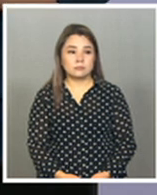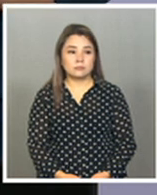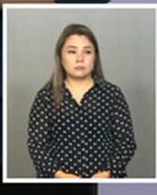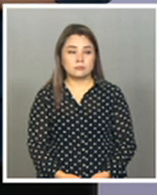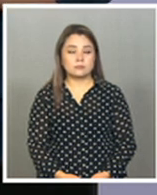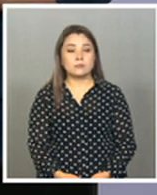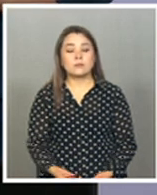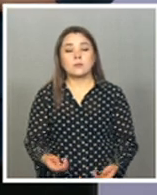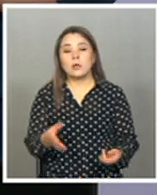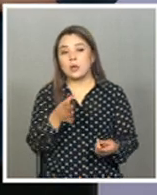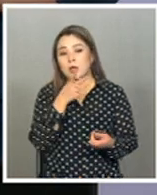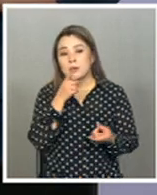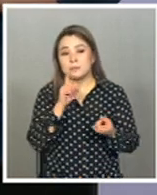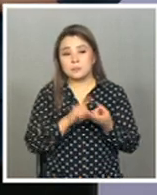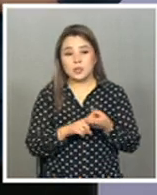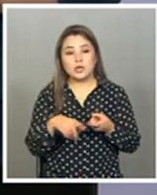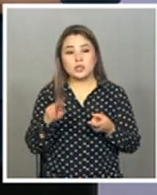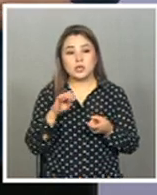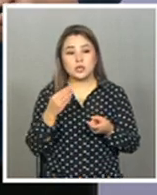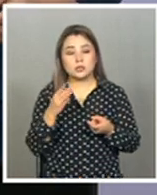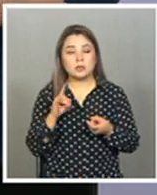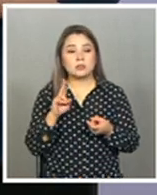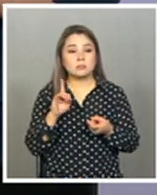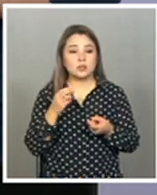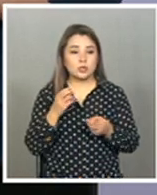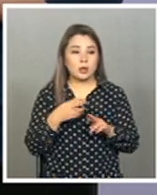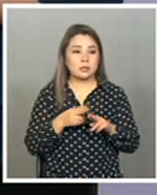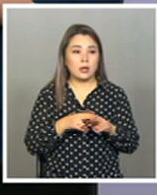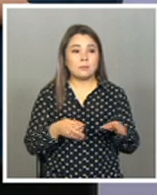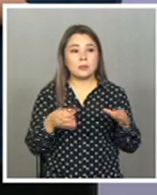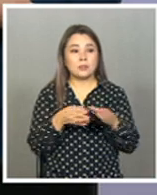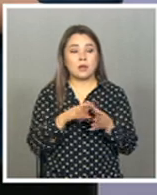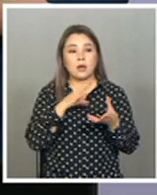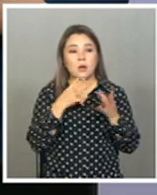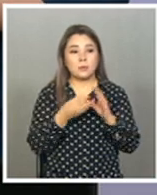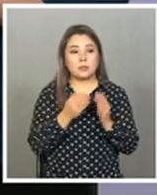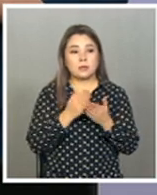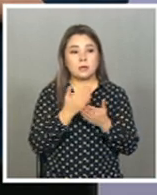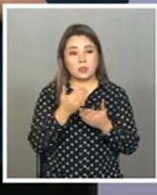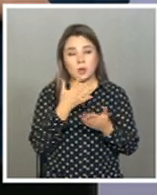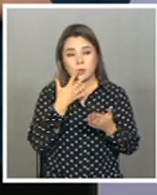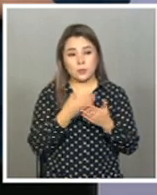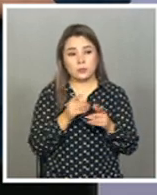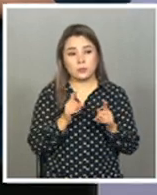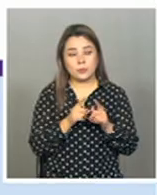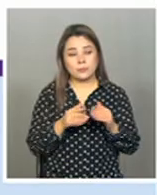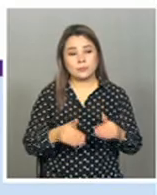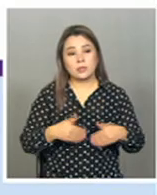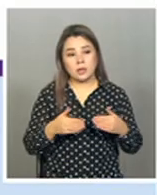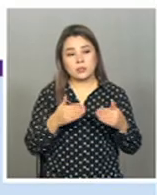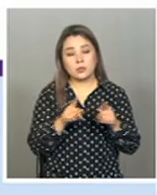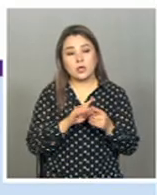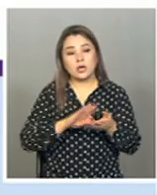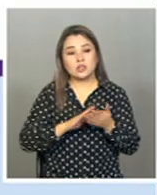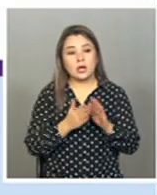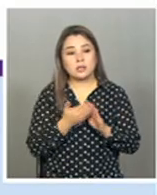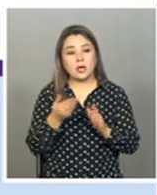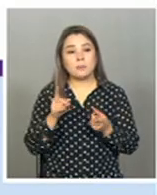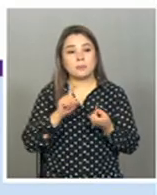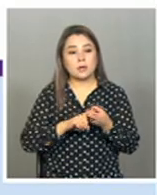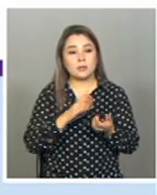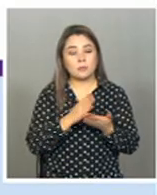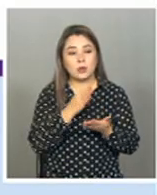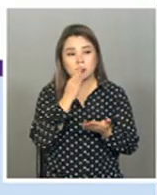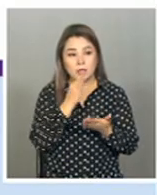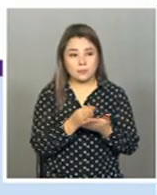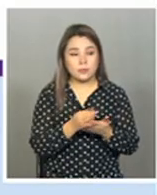Ұланғайыр өлкеде дешті қыпшақ бірлестігінің қалыптасуы өзіндік ықпал еткен жағдайларға байланысты болды.